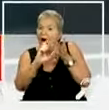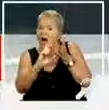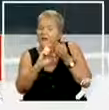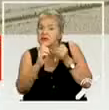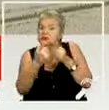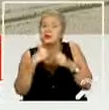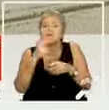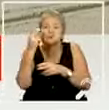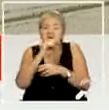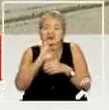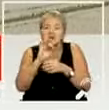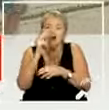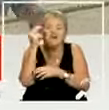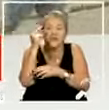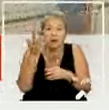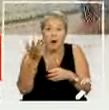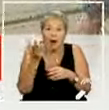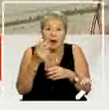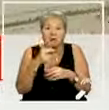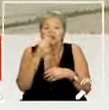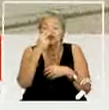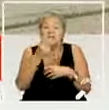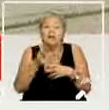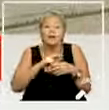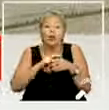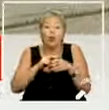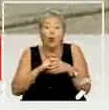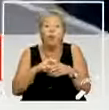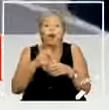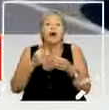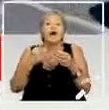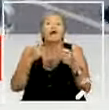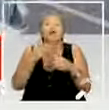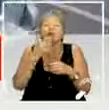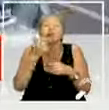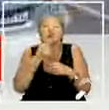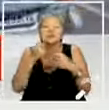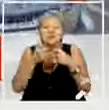bună transparență a modului de tarifare pentru firmele care folosesc aplicații de transport.